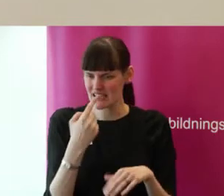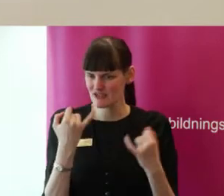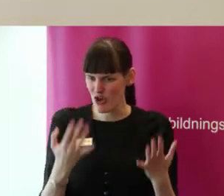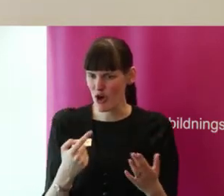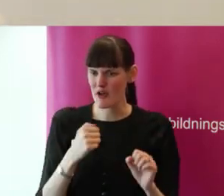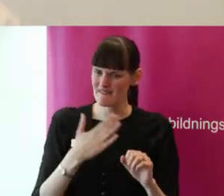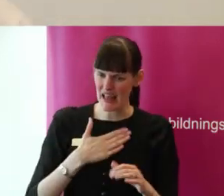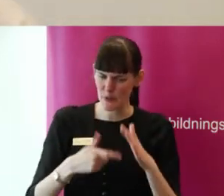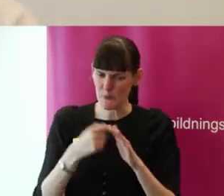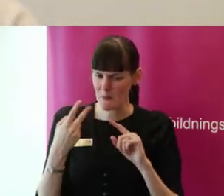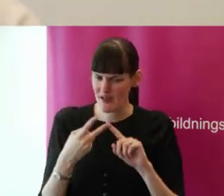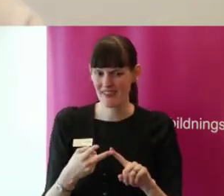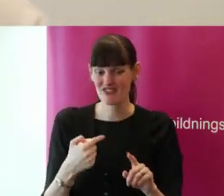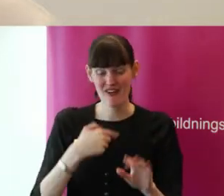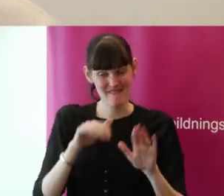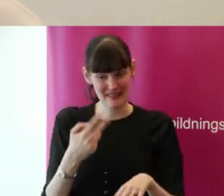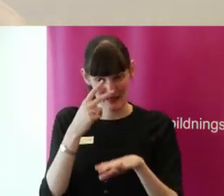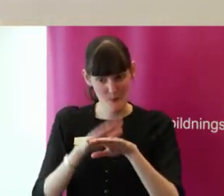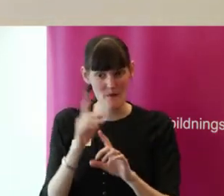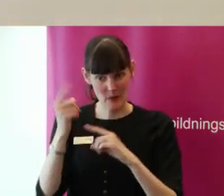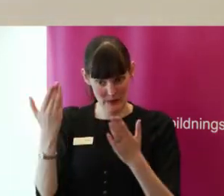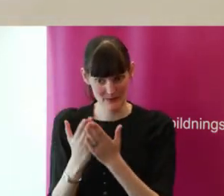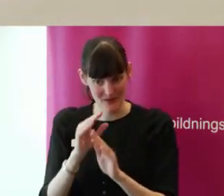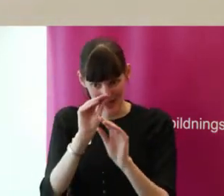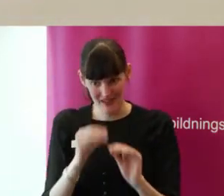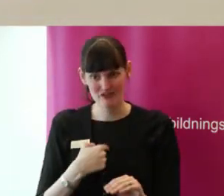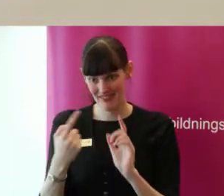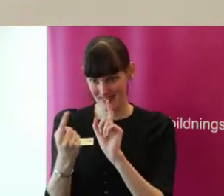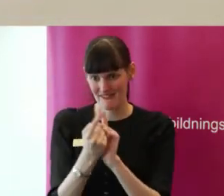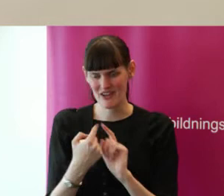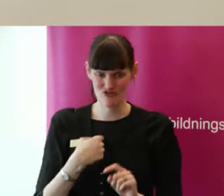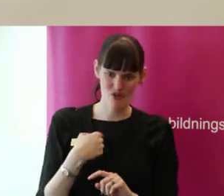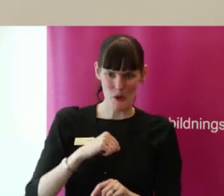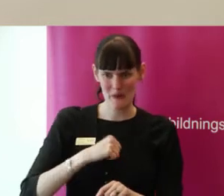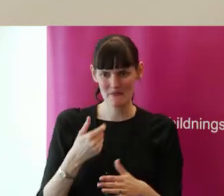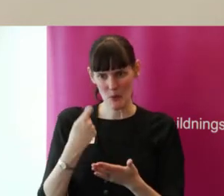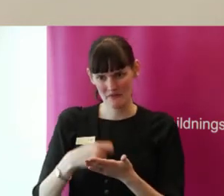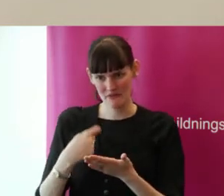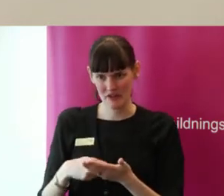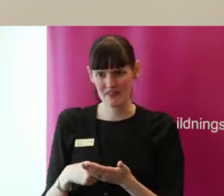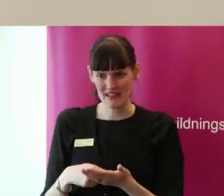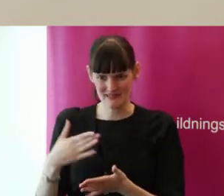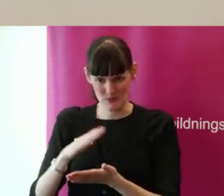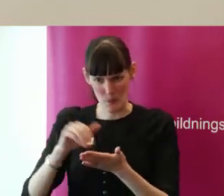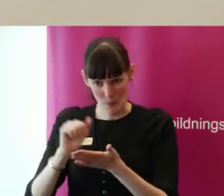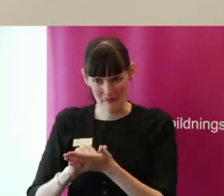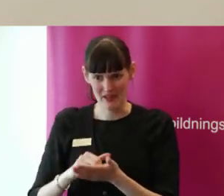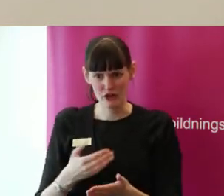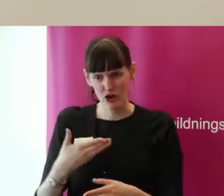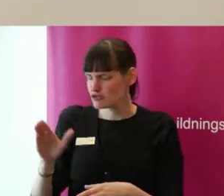själv tittat på de folkhögskollärare som man träffar. Jag sitter ju som ordförande för Östra Grevien i Skåne. Det är ju